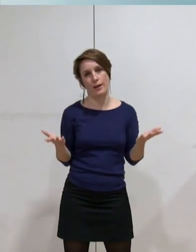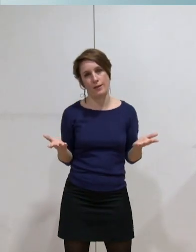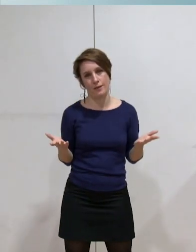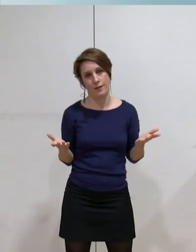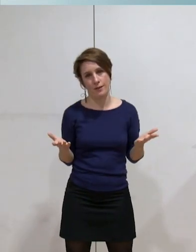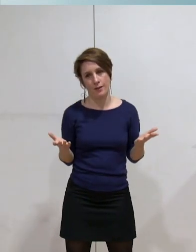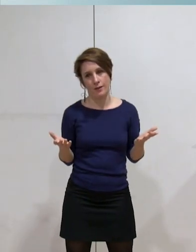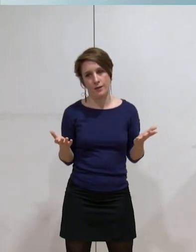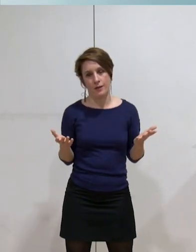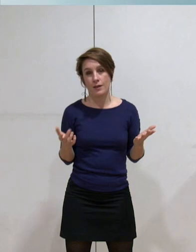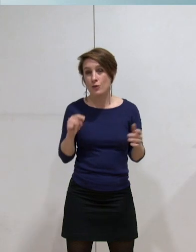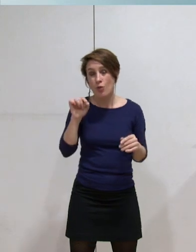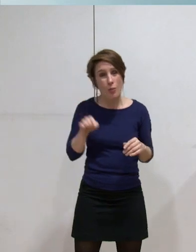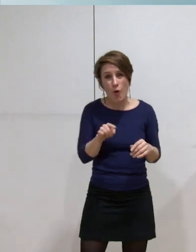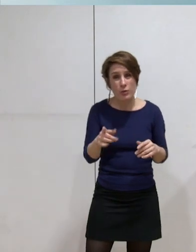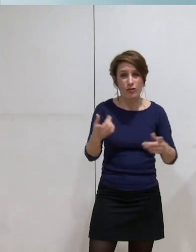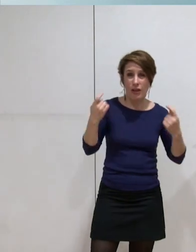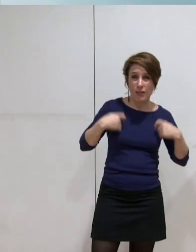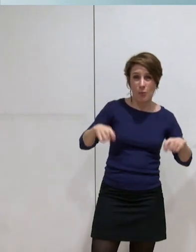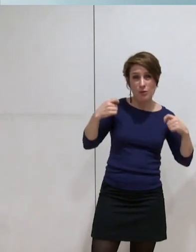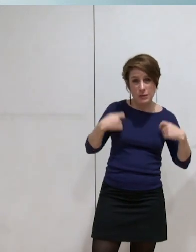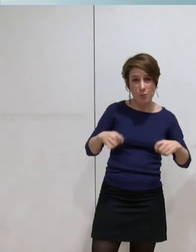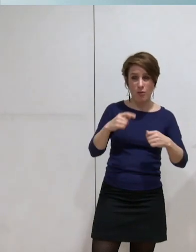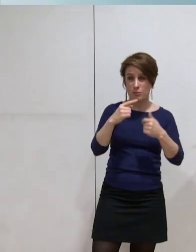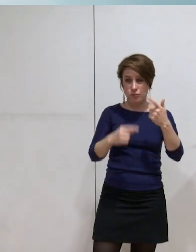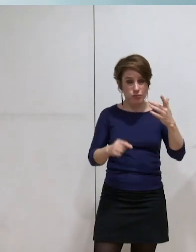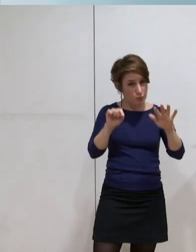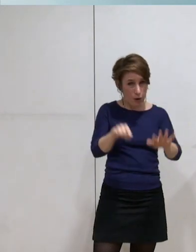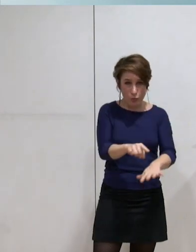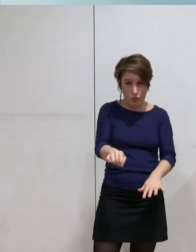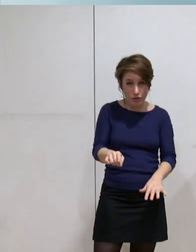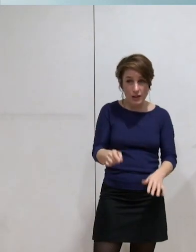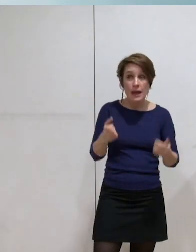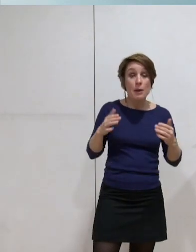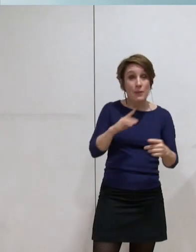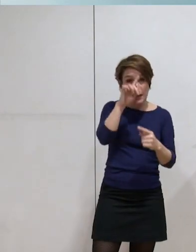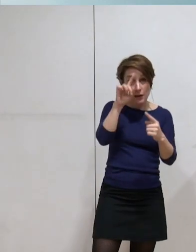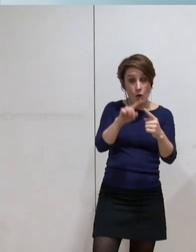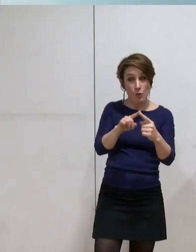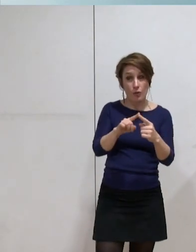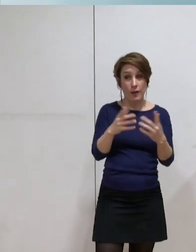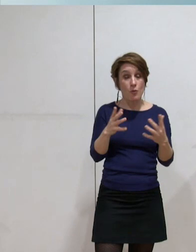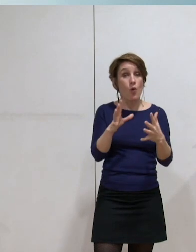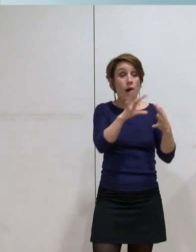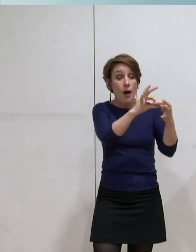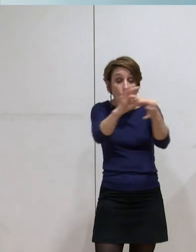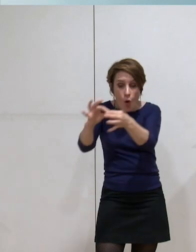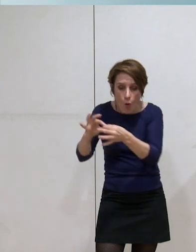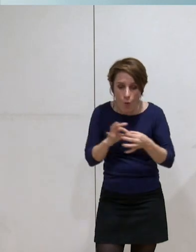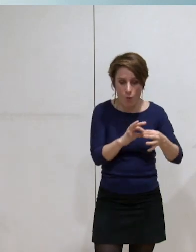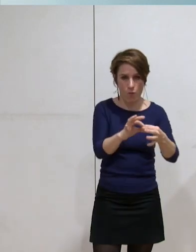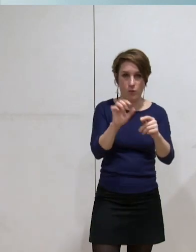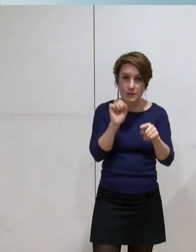forcément des des dépenses particulières mais que la question de la mise en relation reste une